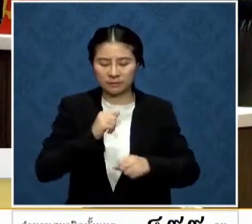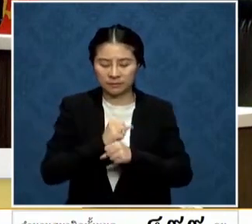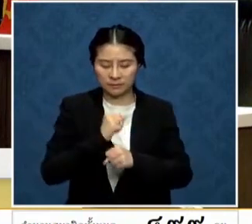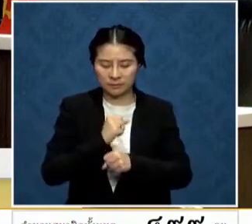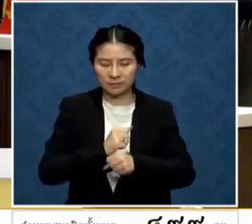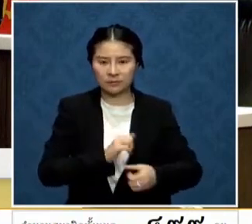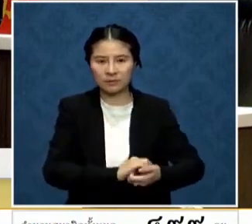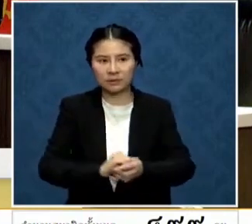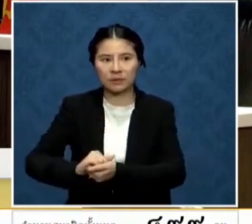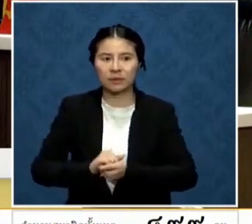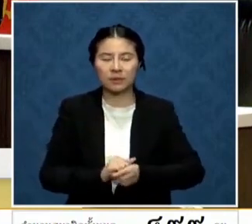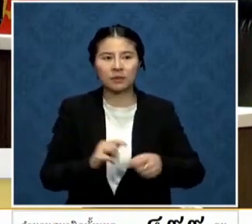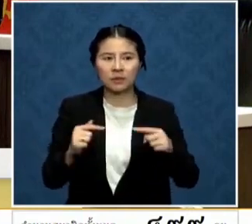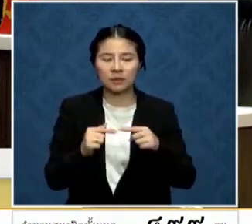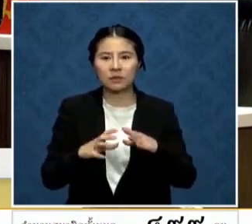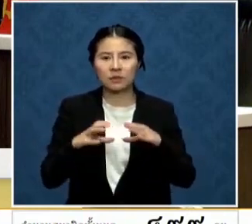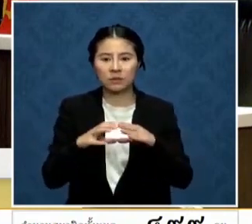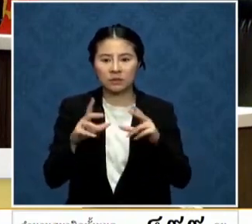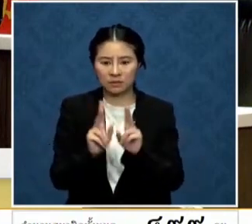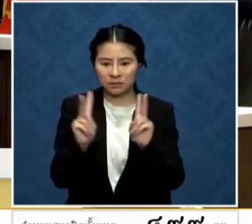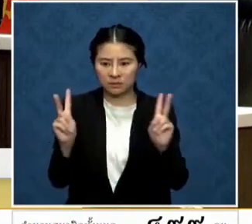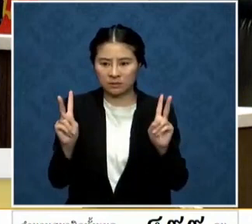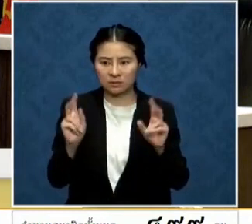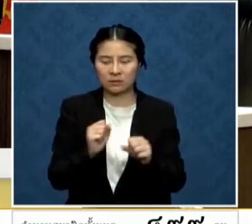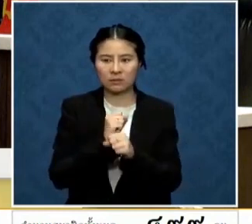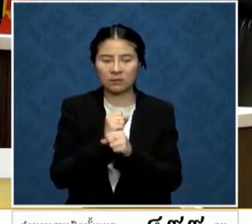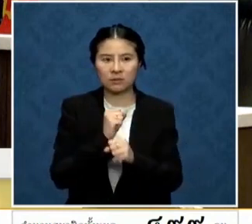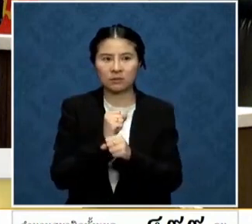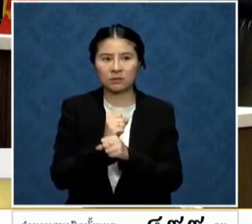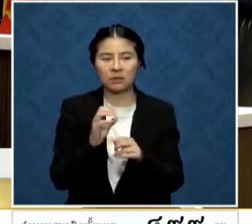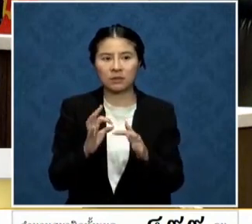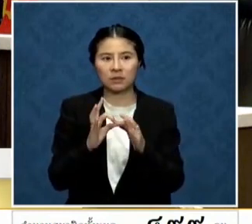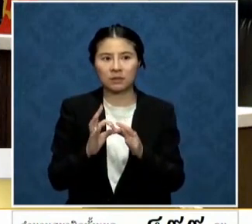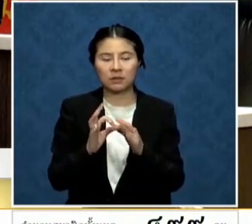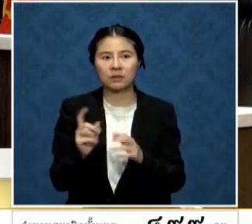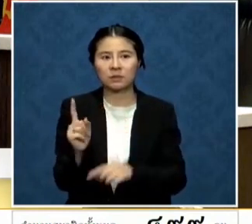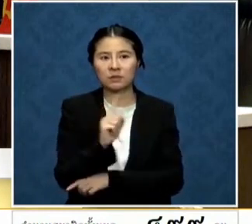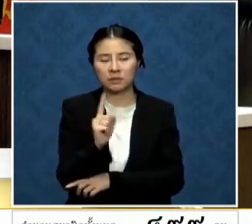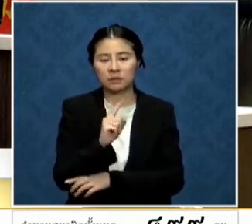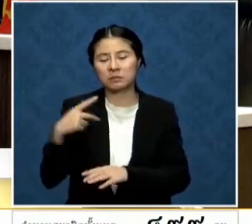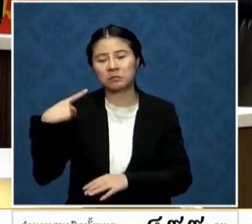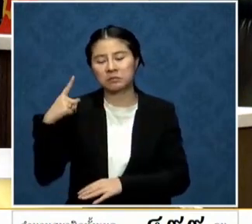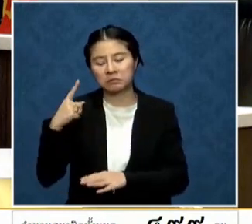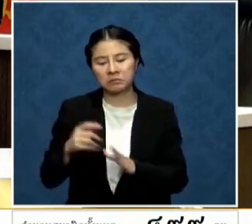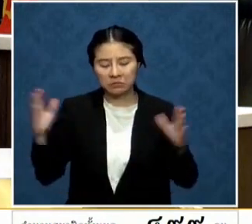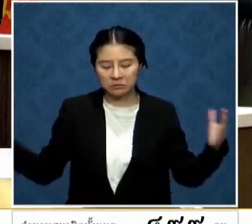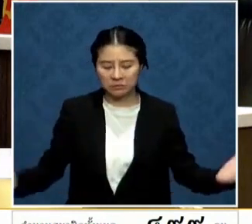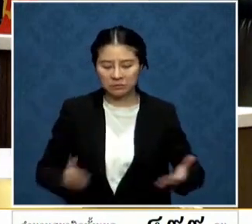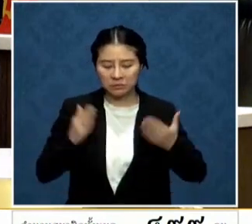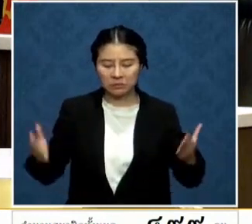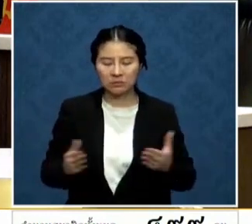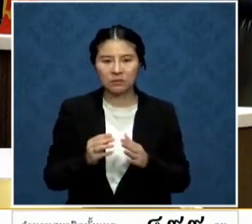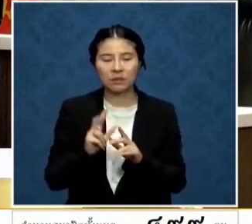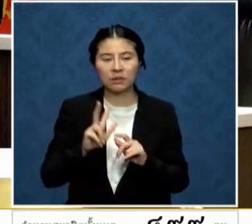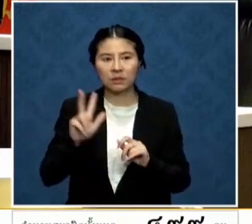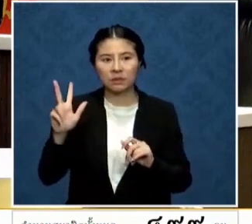นะครับในรูปแบบของเอ่อคณะกรรมการพรรคหรือprotect area commitนะครับเพื่อประโยชน์ในการส่งเสริมซึ่งกันและกันนะครับและข้อ